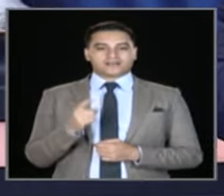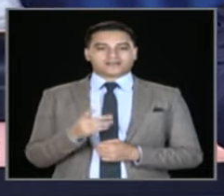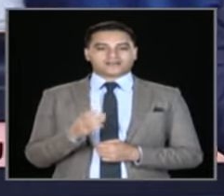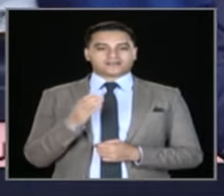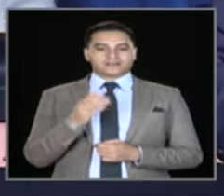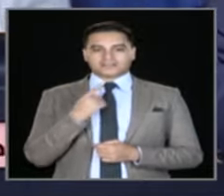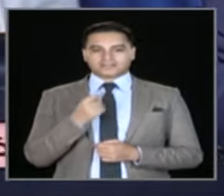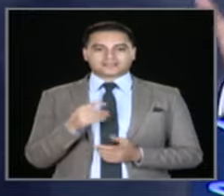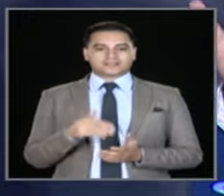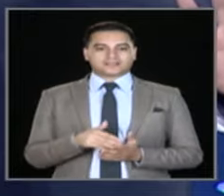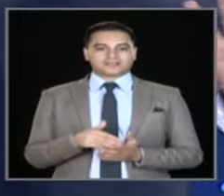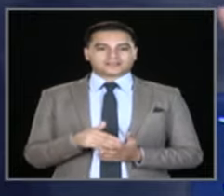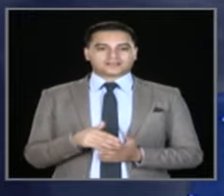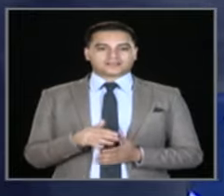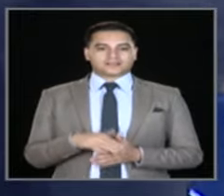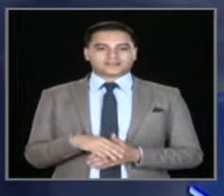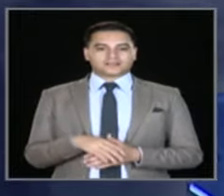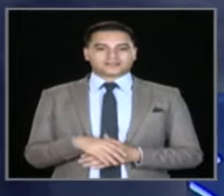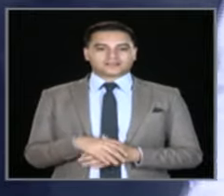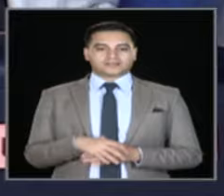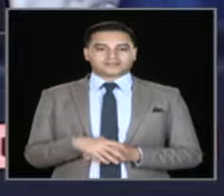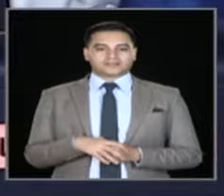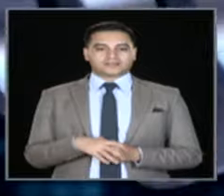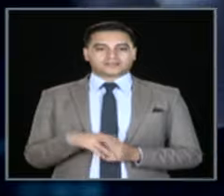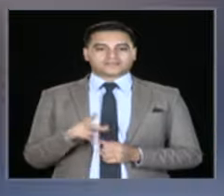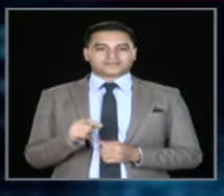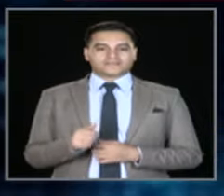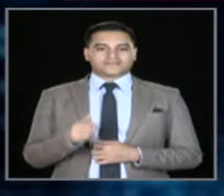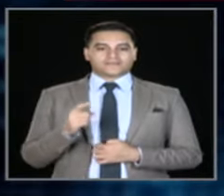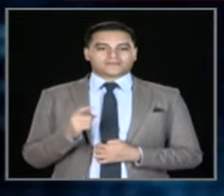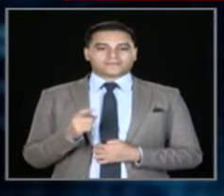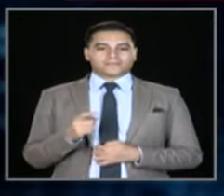في الثانيه الاخير ولا لا نرجع فار نرجع نرجع